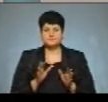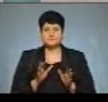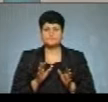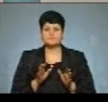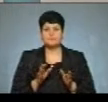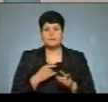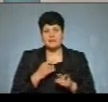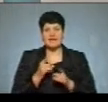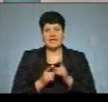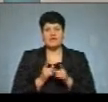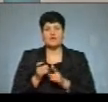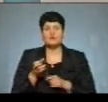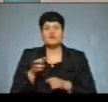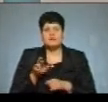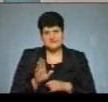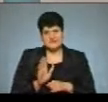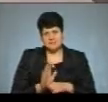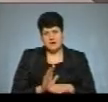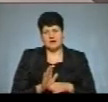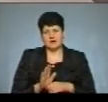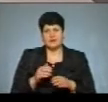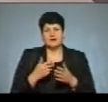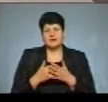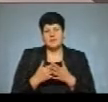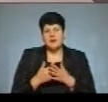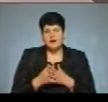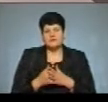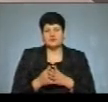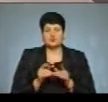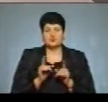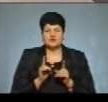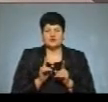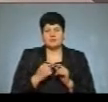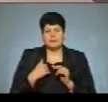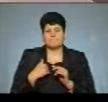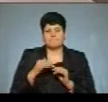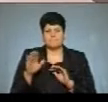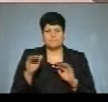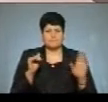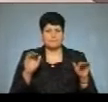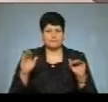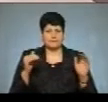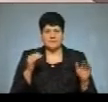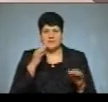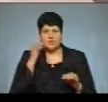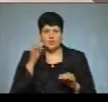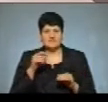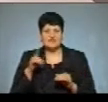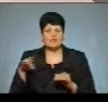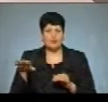то реформуємося, і, звичайно, що, напевно, нам, ну, і так і є, що ми запозичуємо досвід європейських